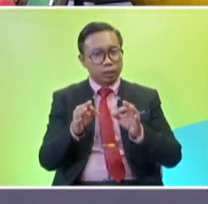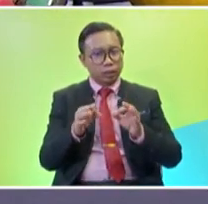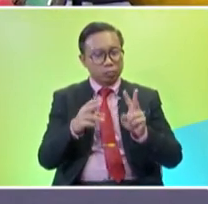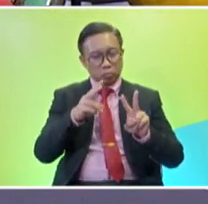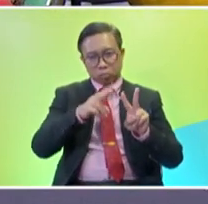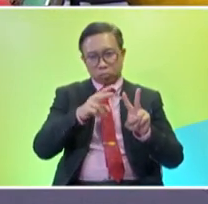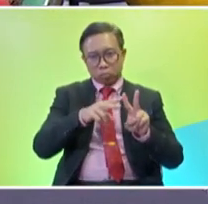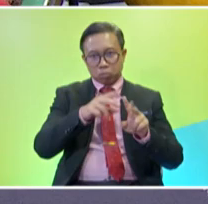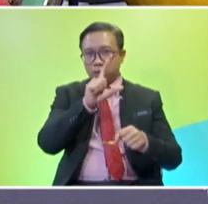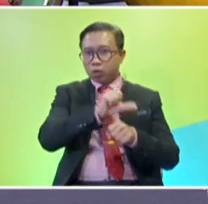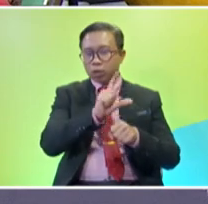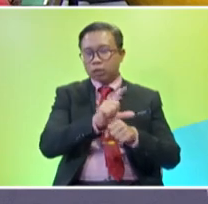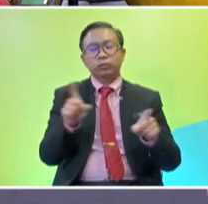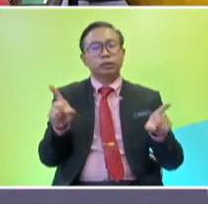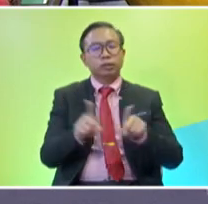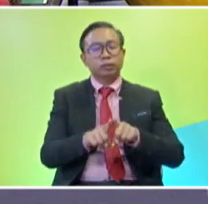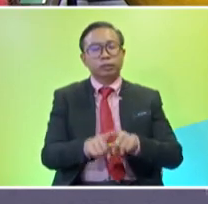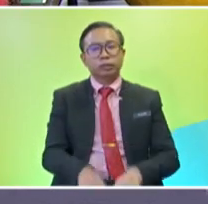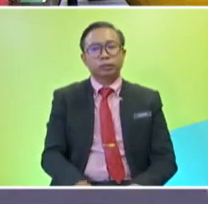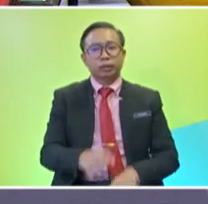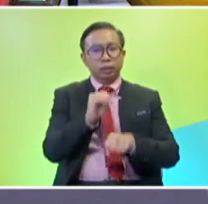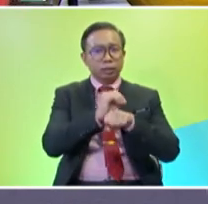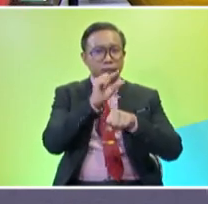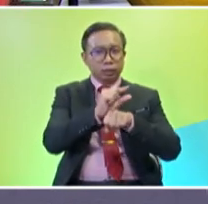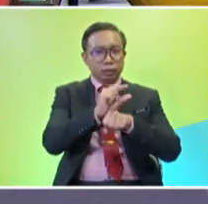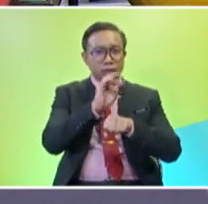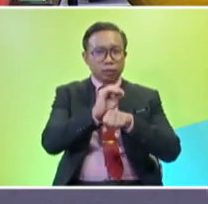itu sama macam konsep sekarang magnesium